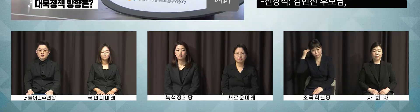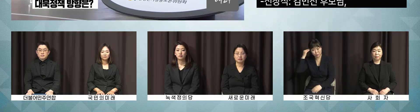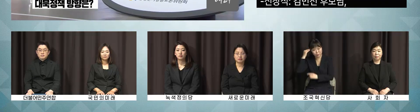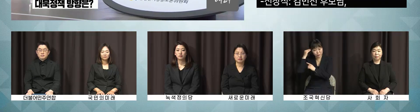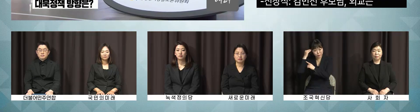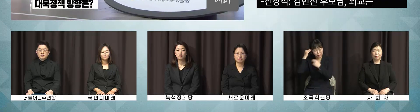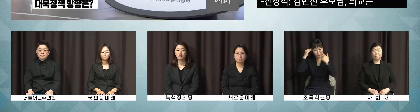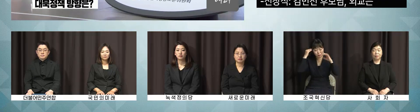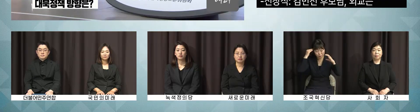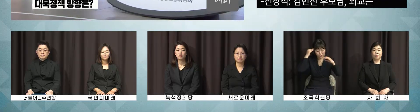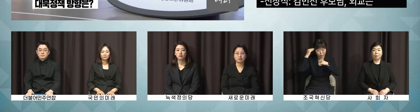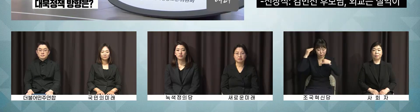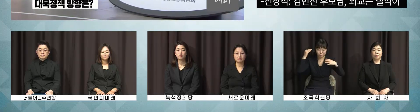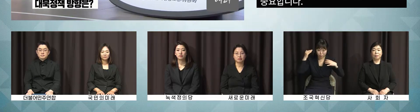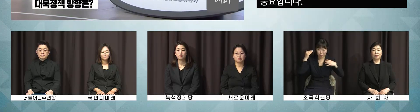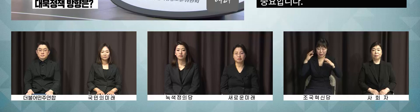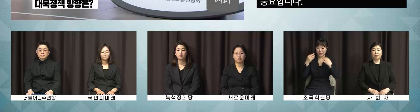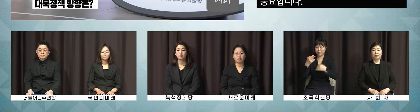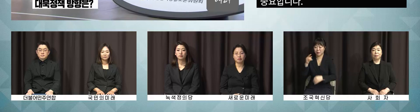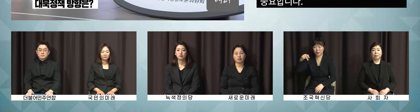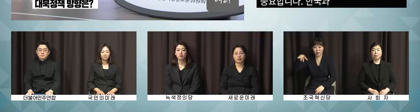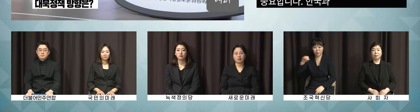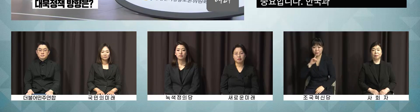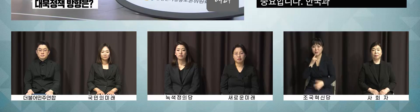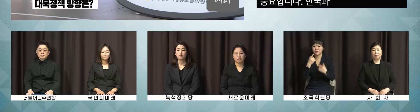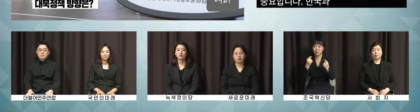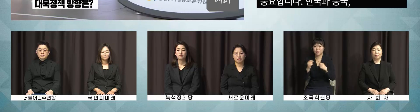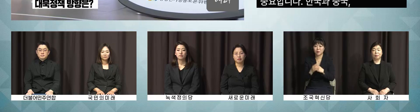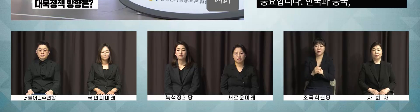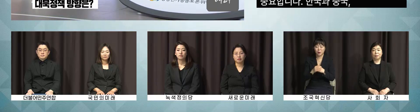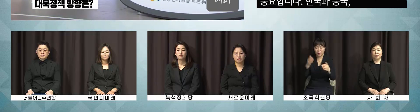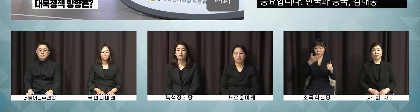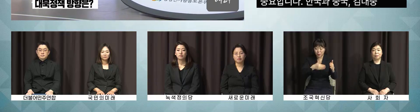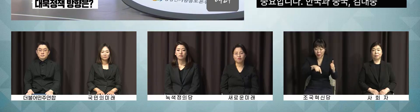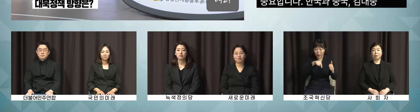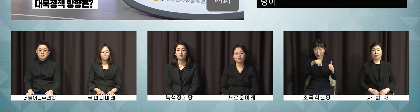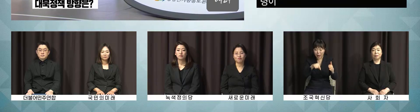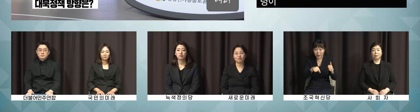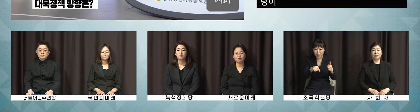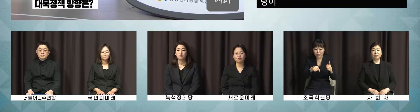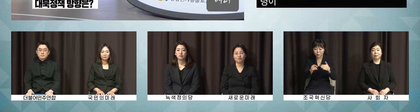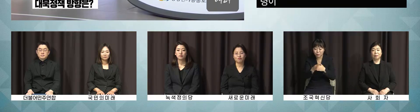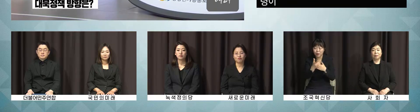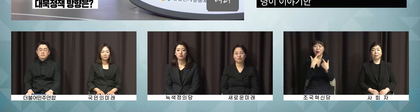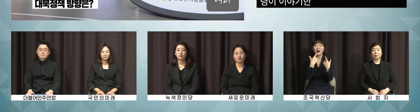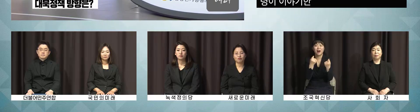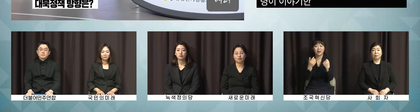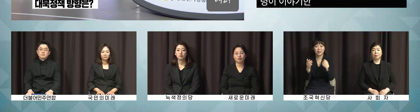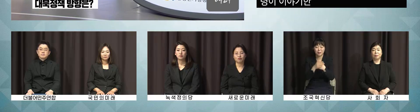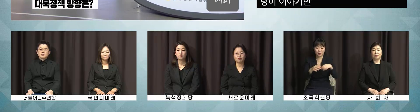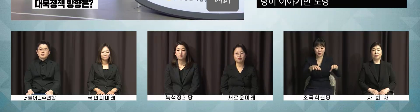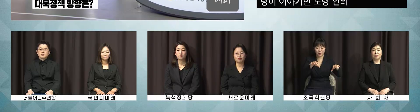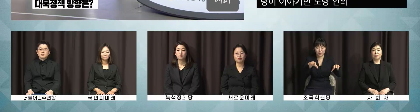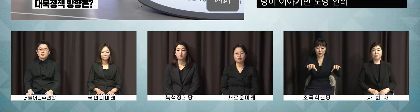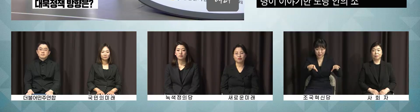한국은 미국과 중국, 김대중 대통령께서 얘기하셨죠. 그 도랑 안에 있는 소 같아서 양쪽 도랑 양쪽에 있는 풀을 다 뜯어